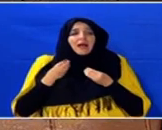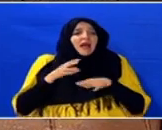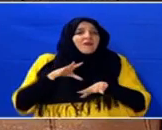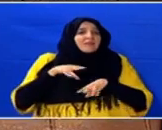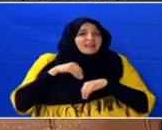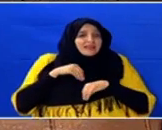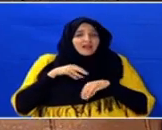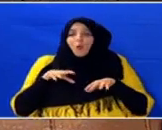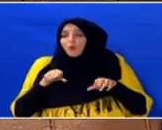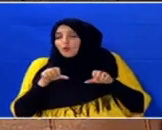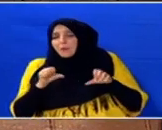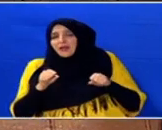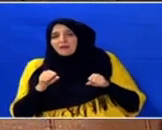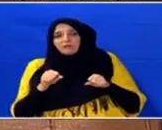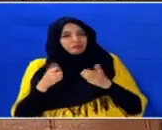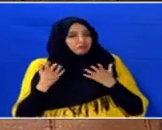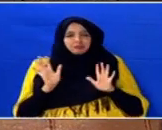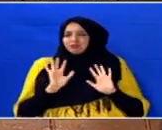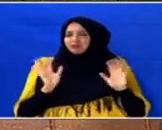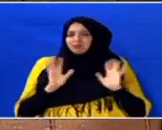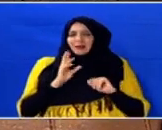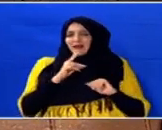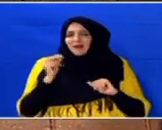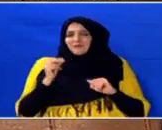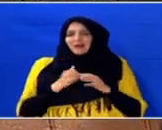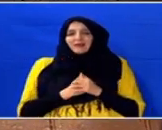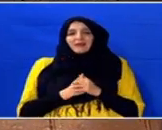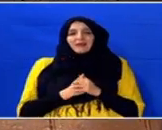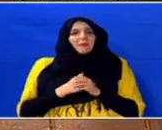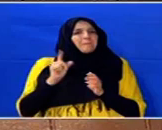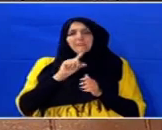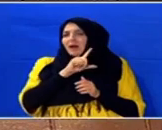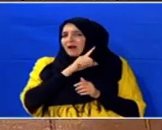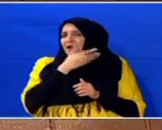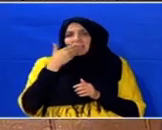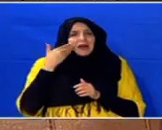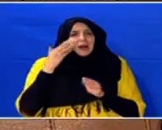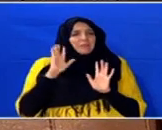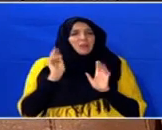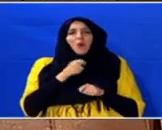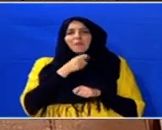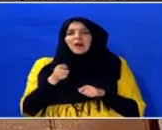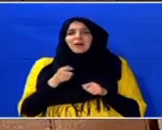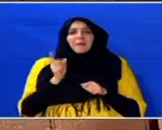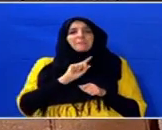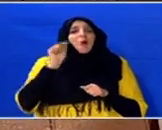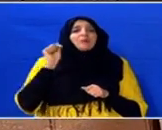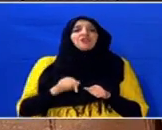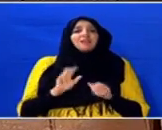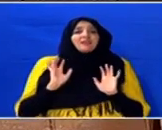ضياف ومشغولة ولا، لا شيء عليها، ما تصومش هذه الأيام لأنها ليست